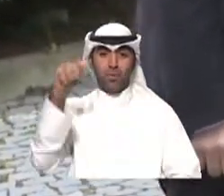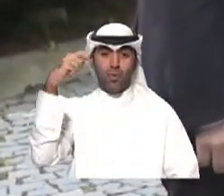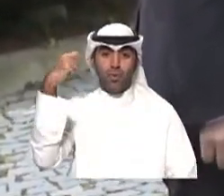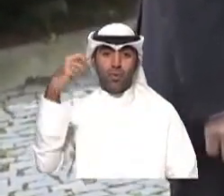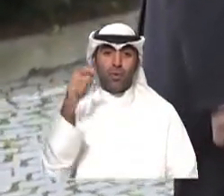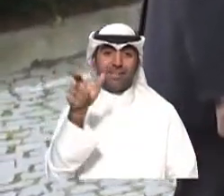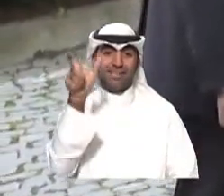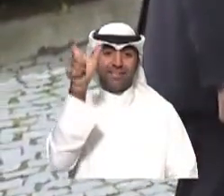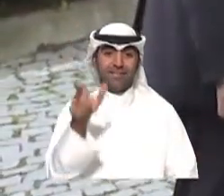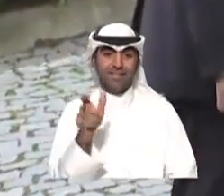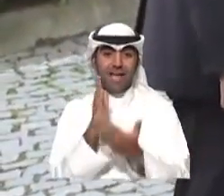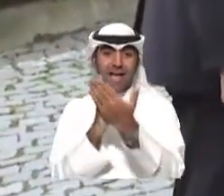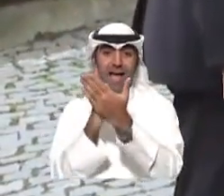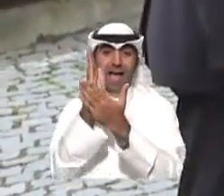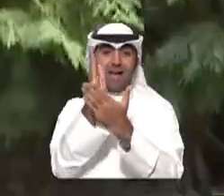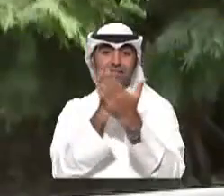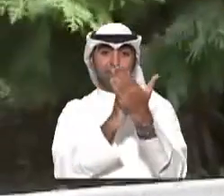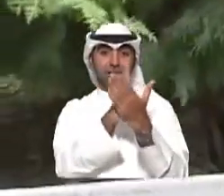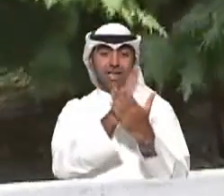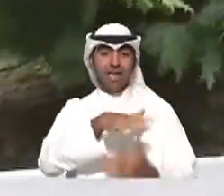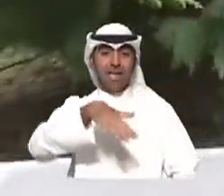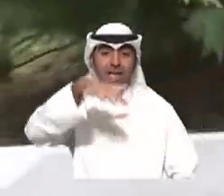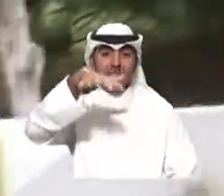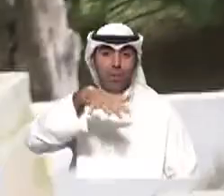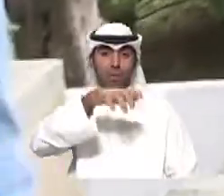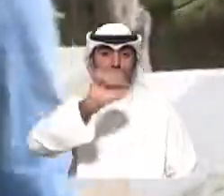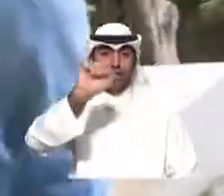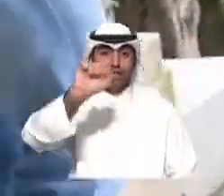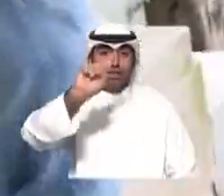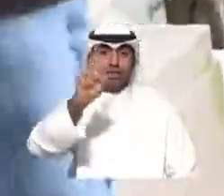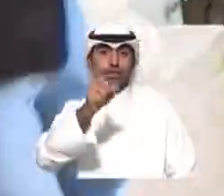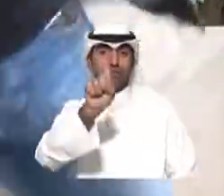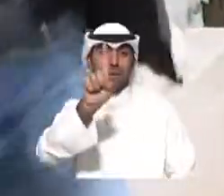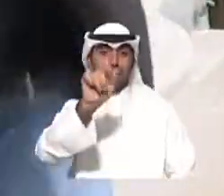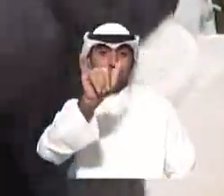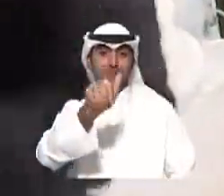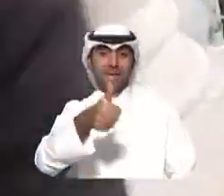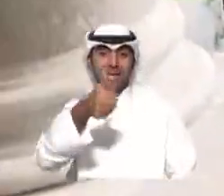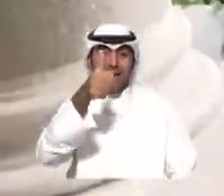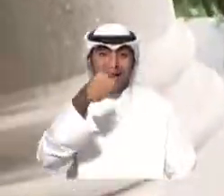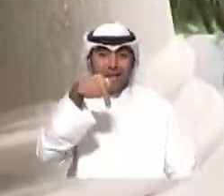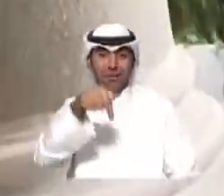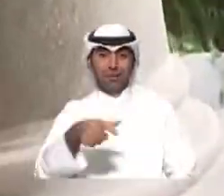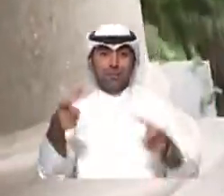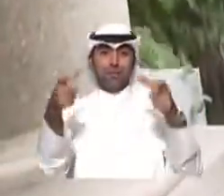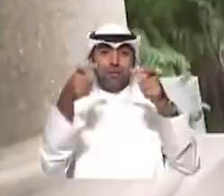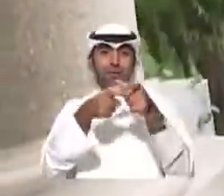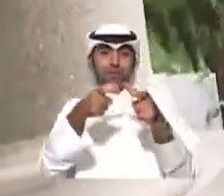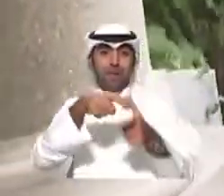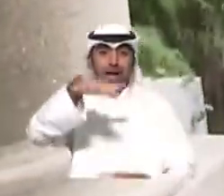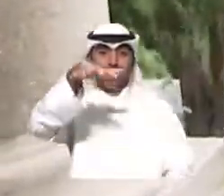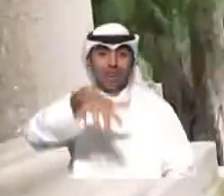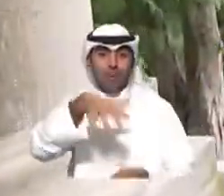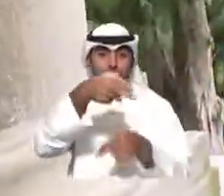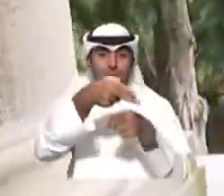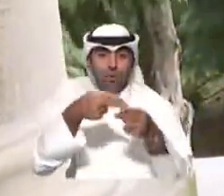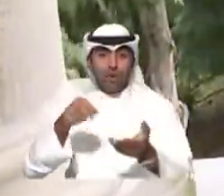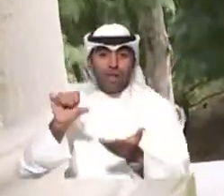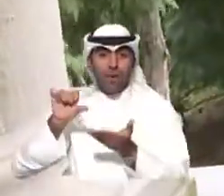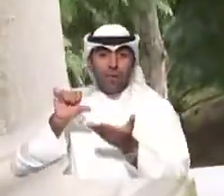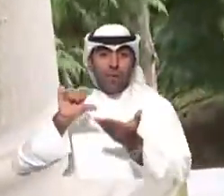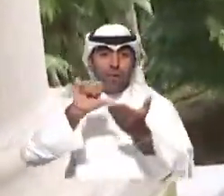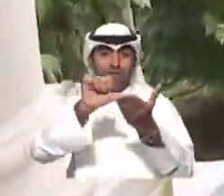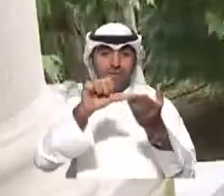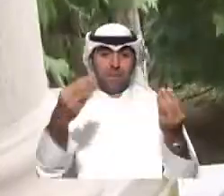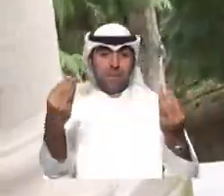على هامش ترأس معاليه لوفد دولة الكويت المشارك في الاجتماع رفيع المستوى للذكرى 60 للمؤتمر